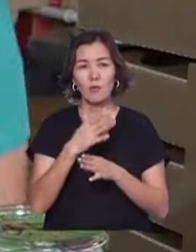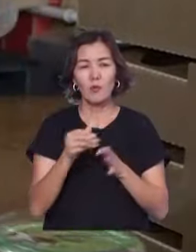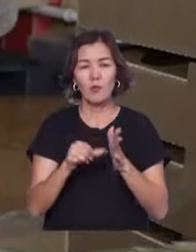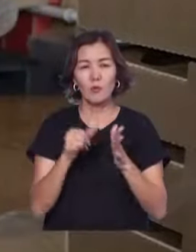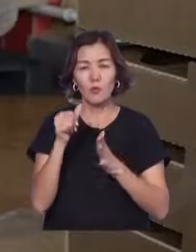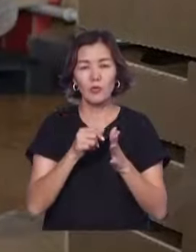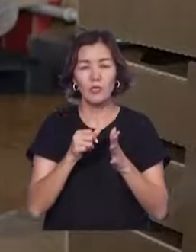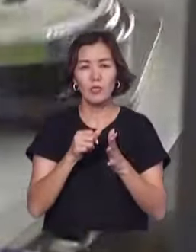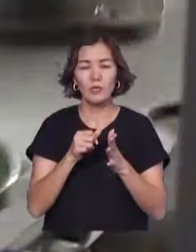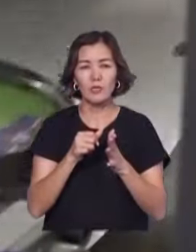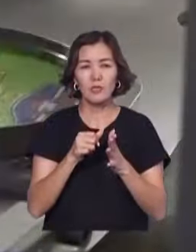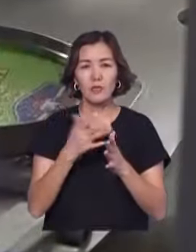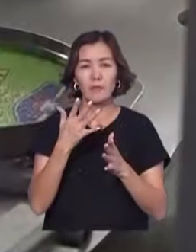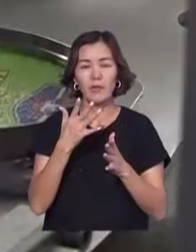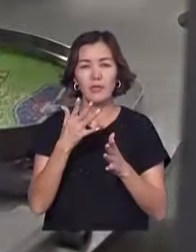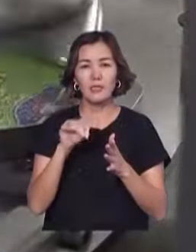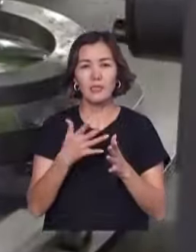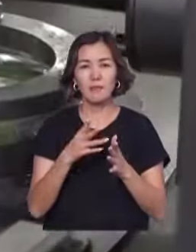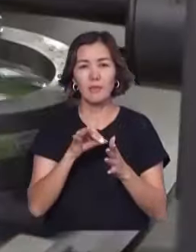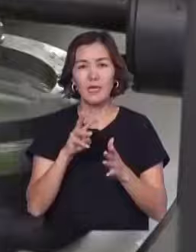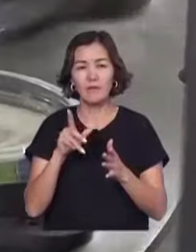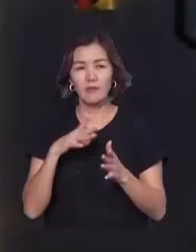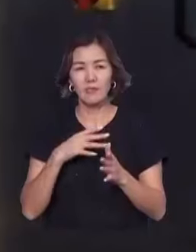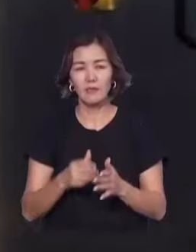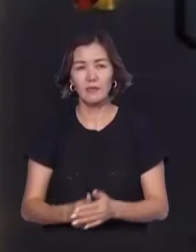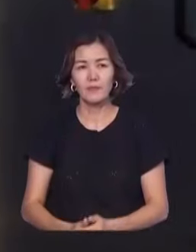произведено продукции практически на 5,5 миллиардов тенге.